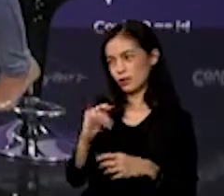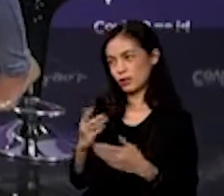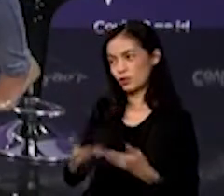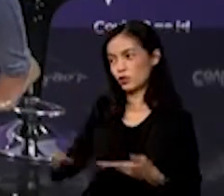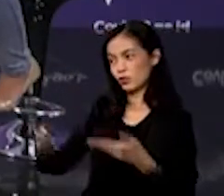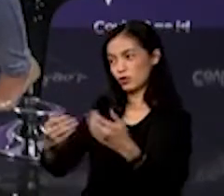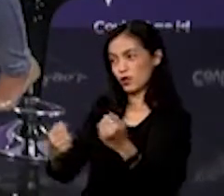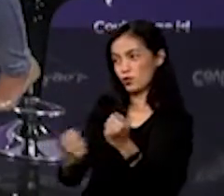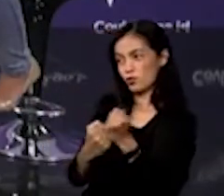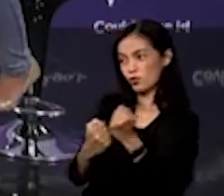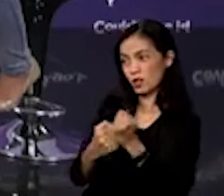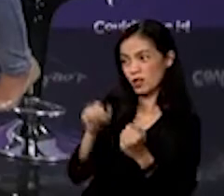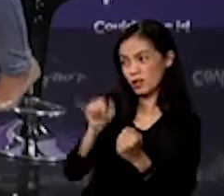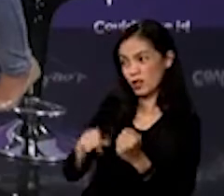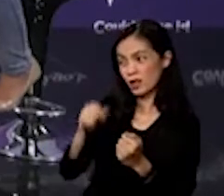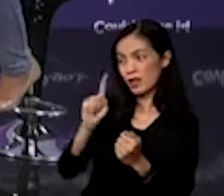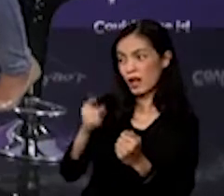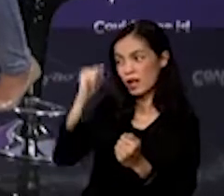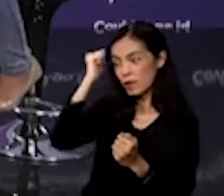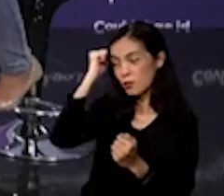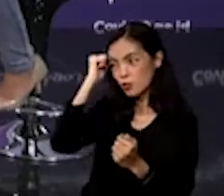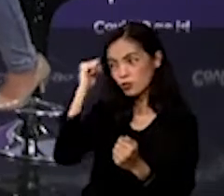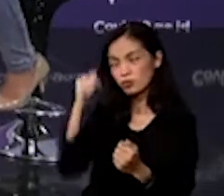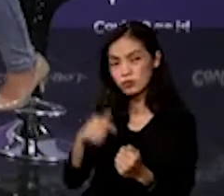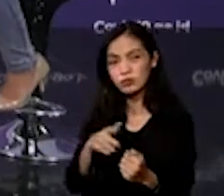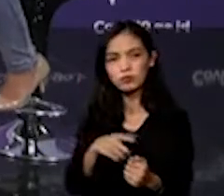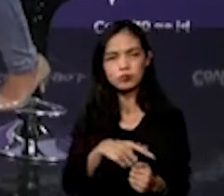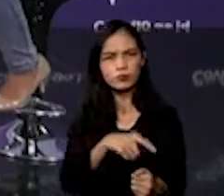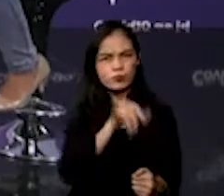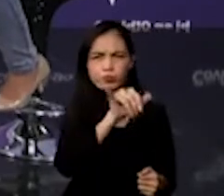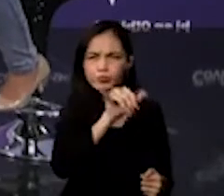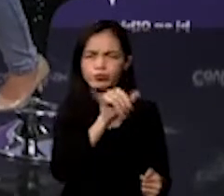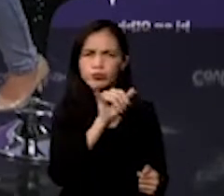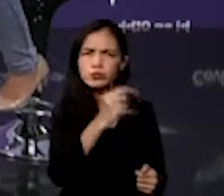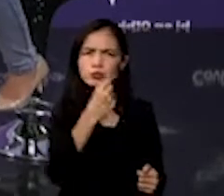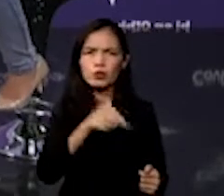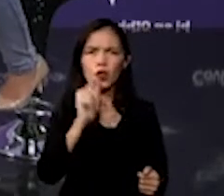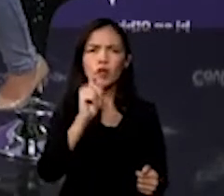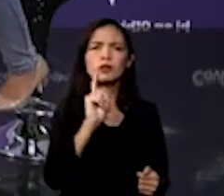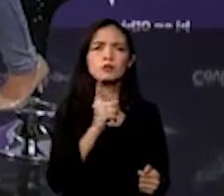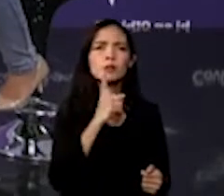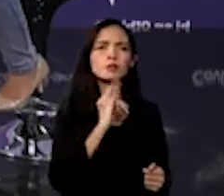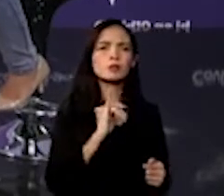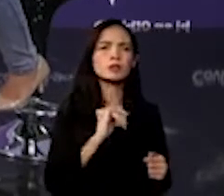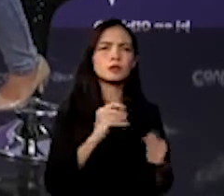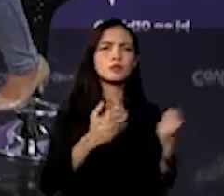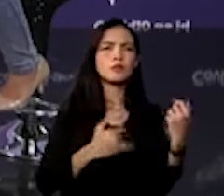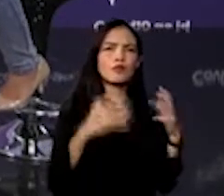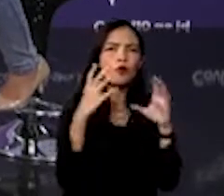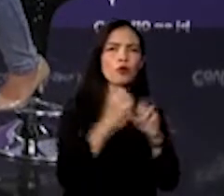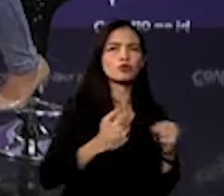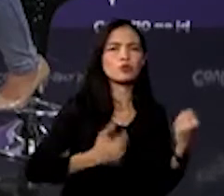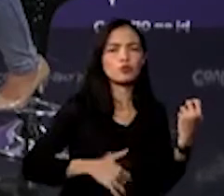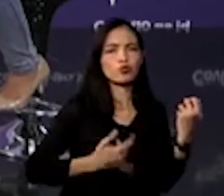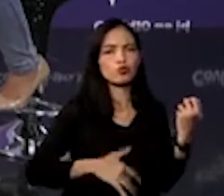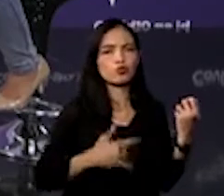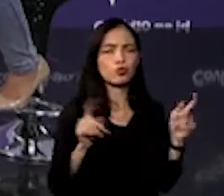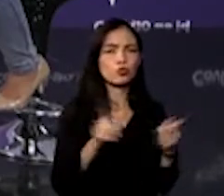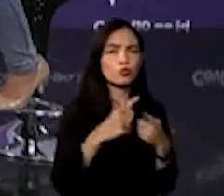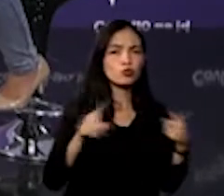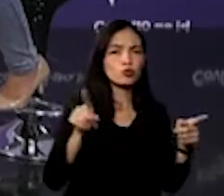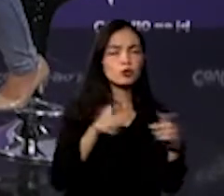iya sih menurutku iya banget karena Ee Kita jalan di musik dan di pandemi kayak gini